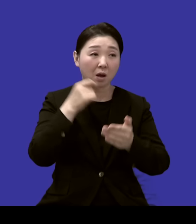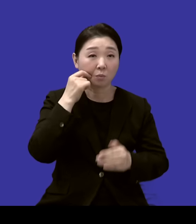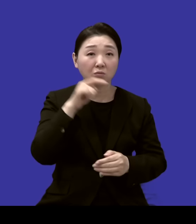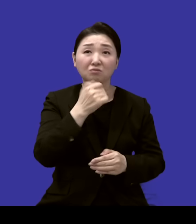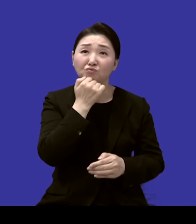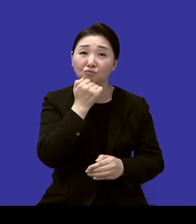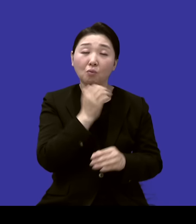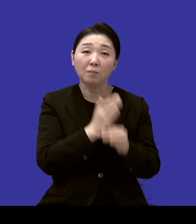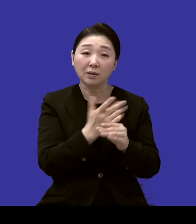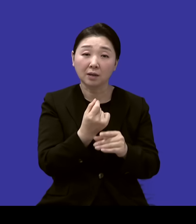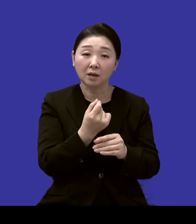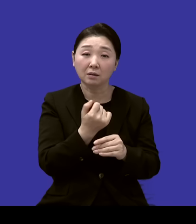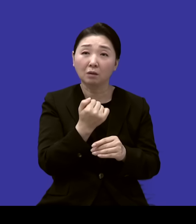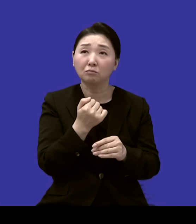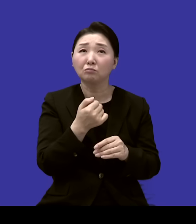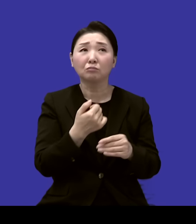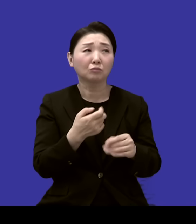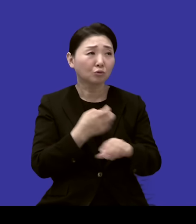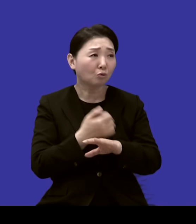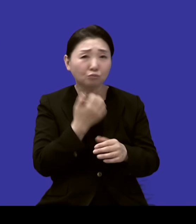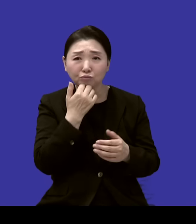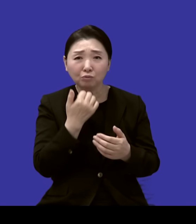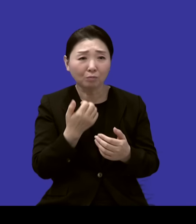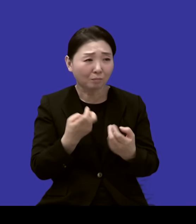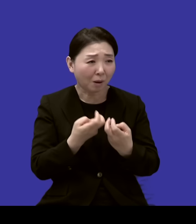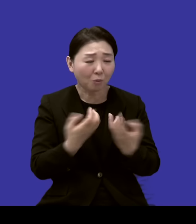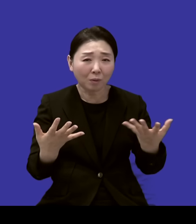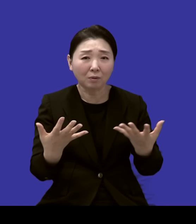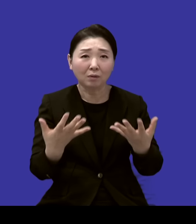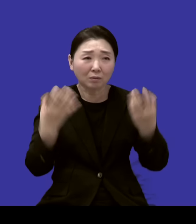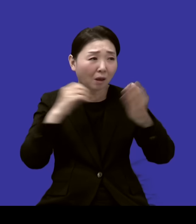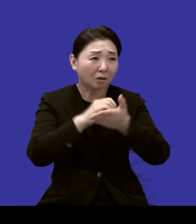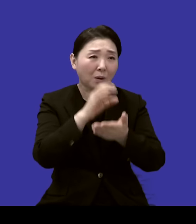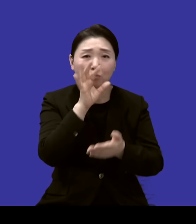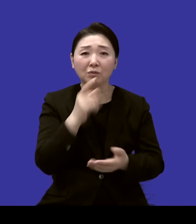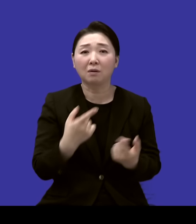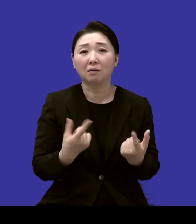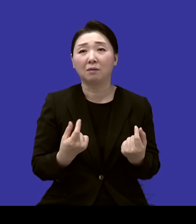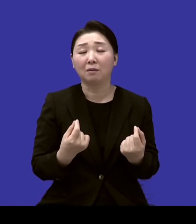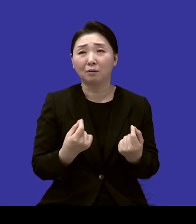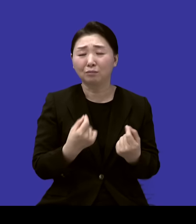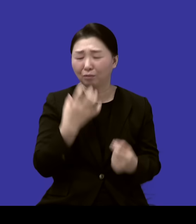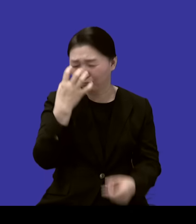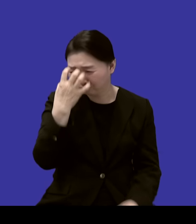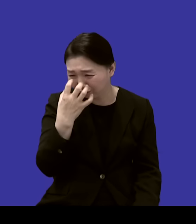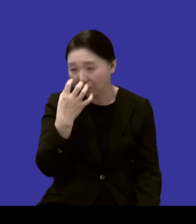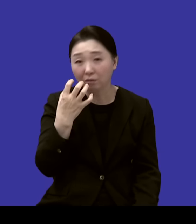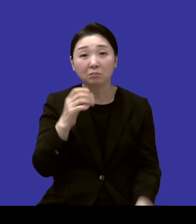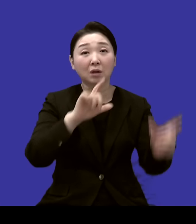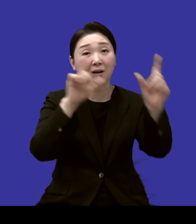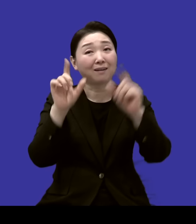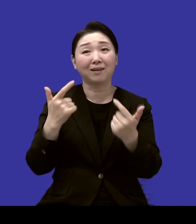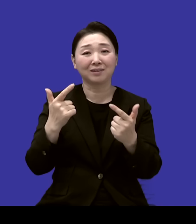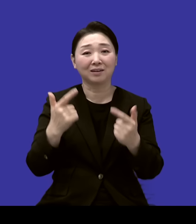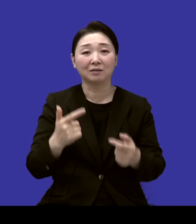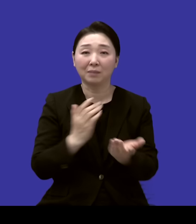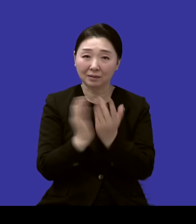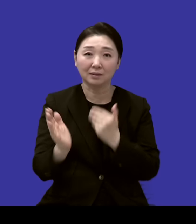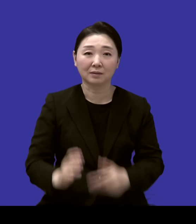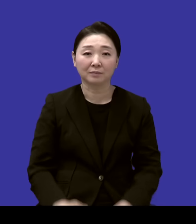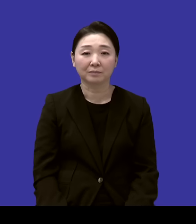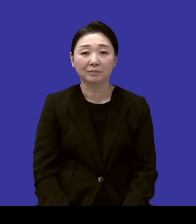있지 않냐. 근데 저는 웃을 수밖에 없잖아요. 예. 뭐 어떻게 대학을 갈 수 있는 것도 아니고 예. 그냥 그렇다고 찡그리고 사는 건 좀 아닌 것 같고 예. 그래서 그때 생각한